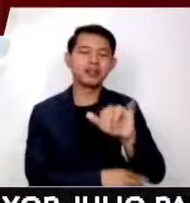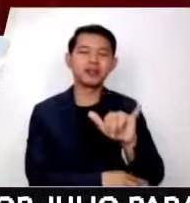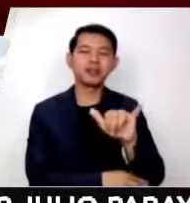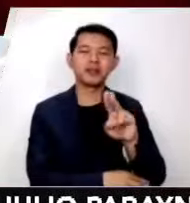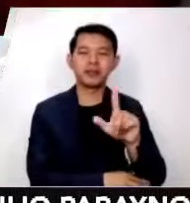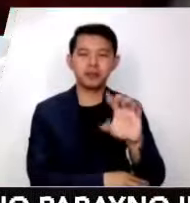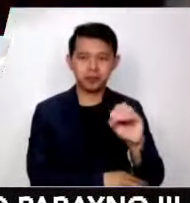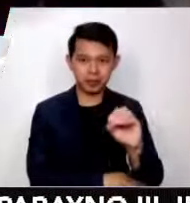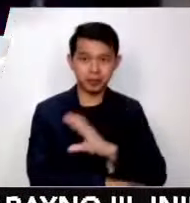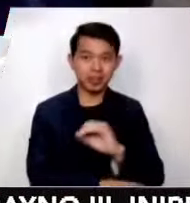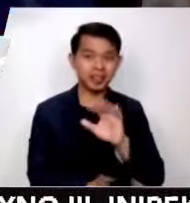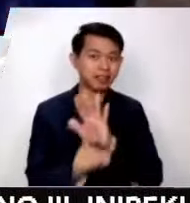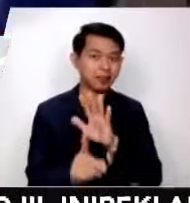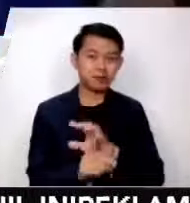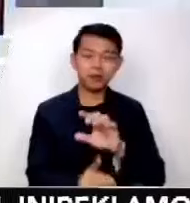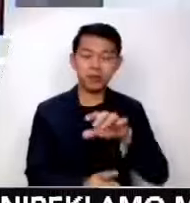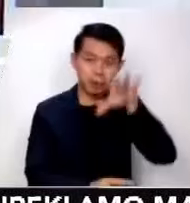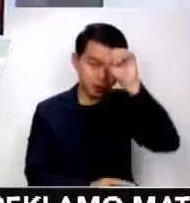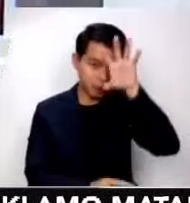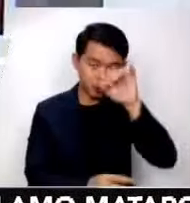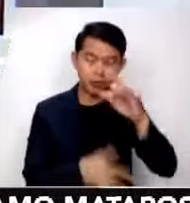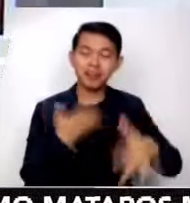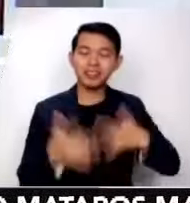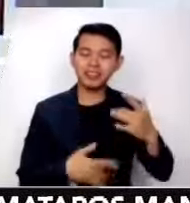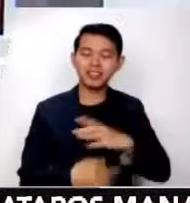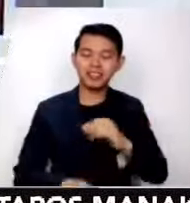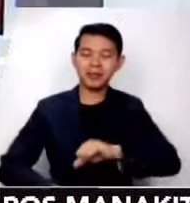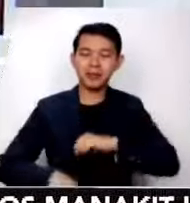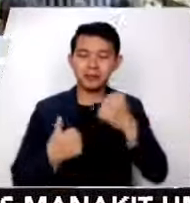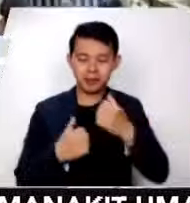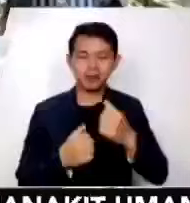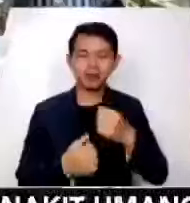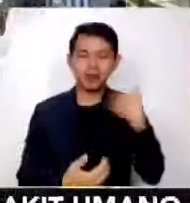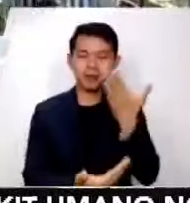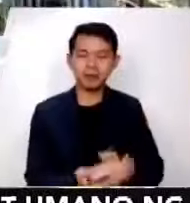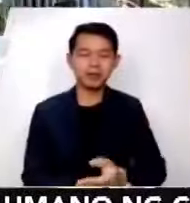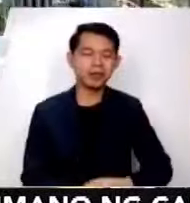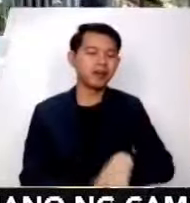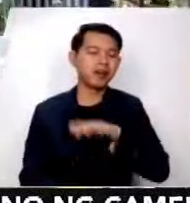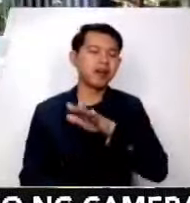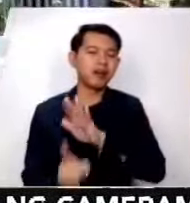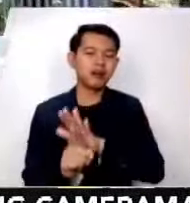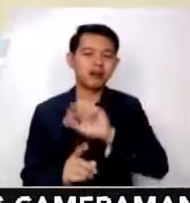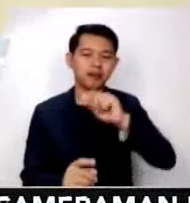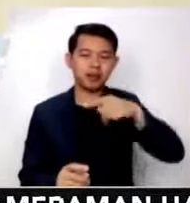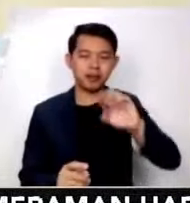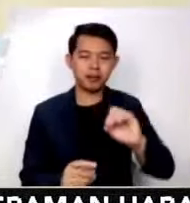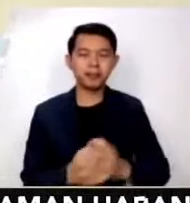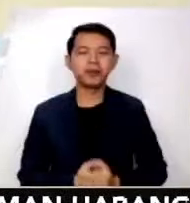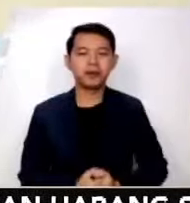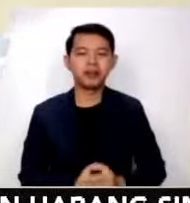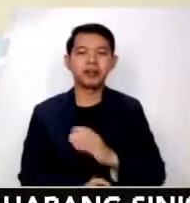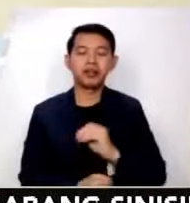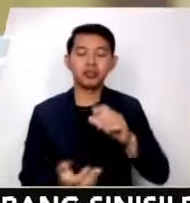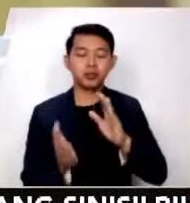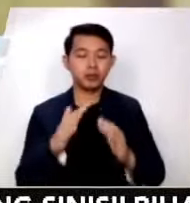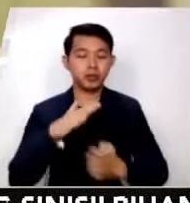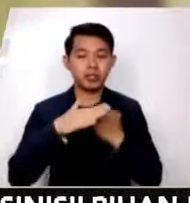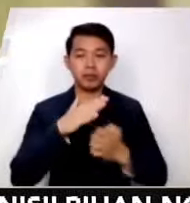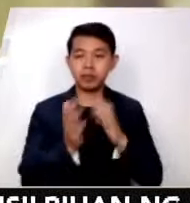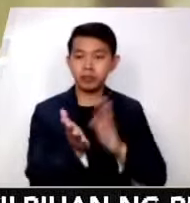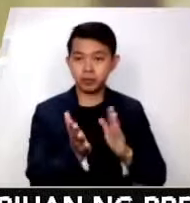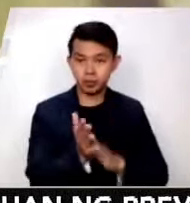kanyang apo. Naghahanda na rin sa Heroes Welcome ang Aurora A. Quezon Elementary School kung saan nagtapos ng elementary